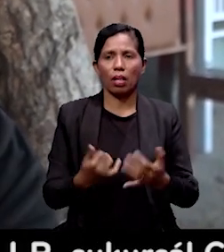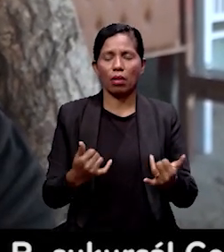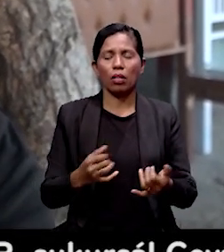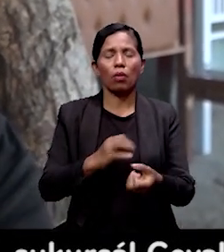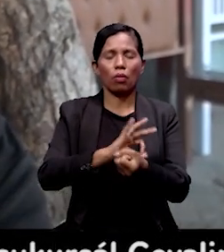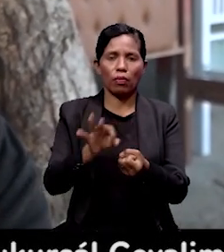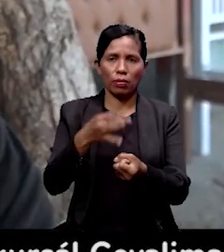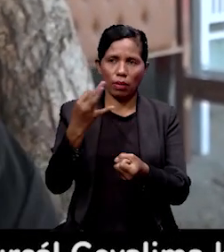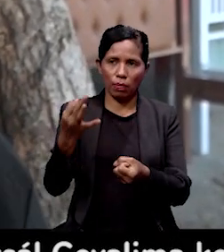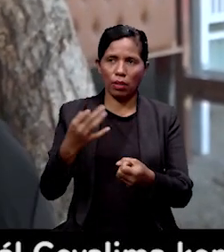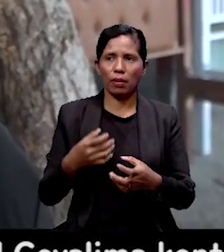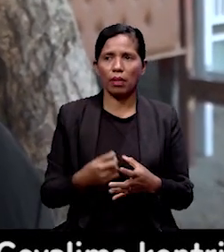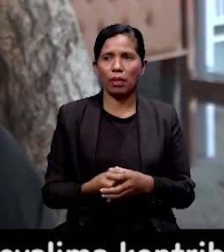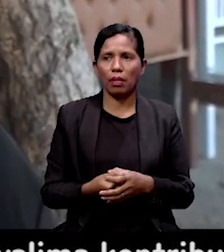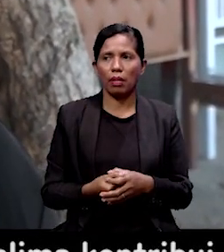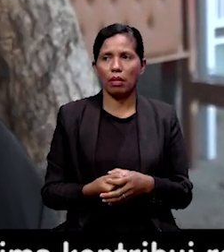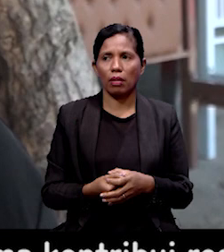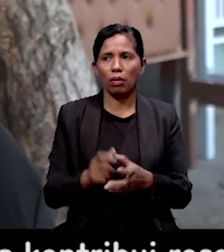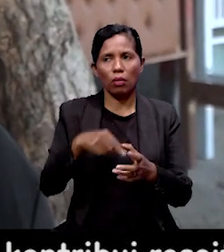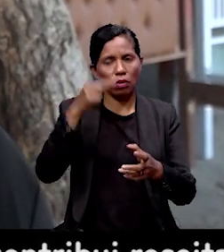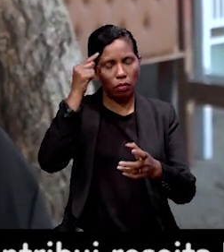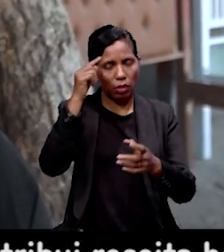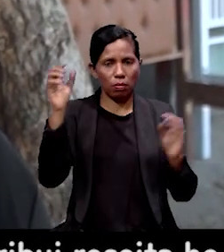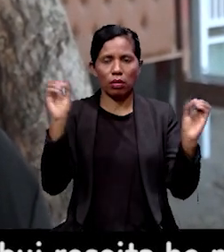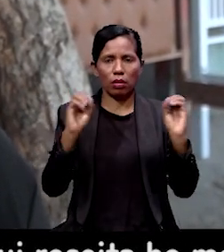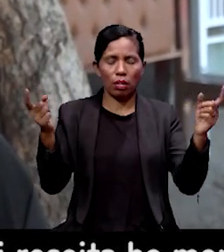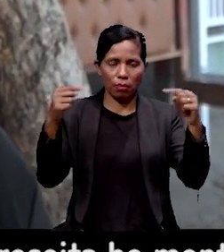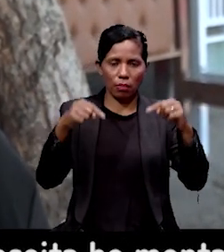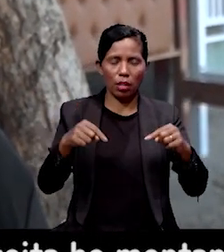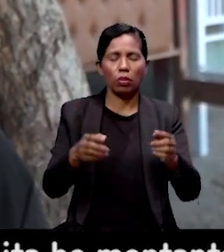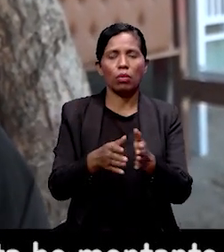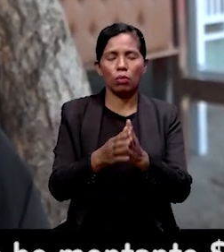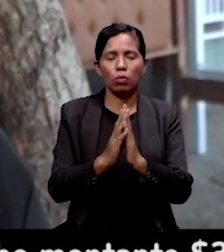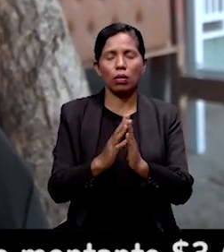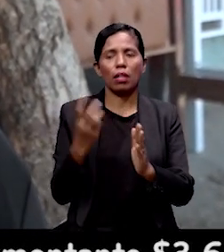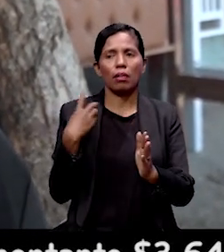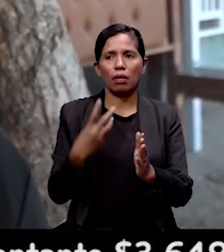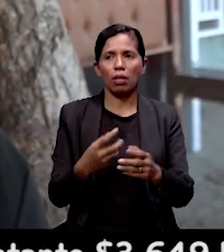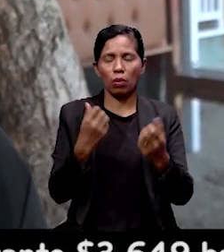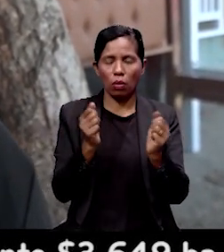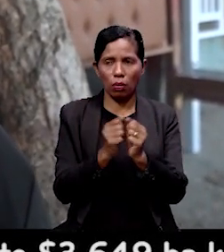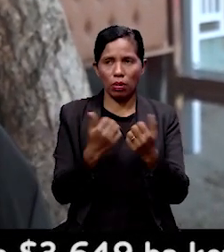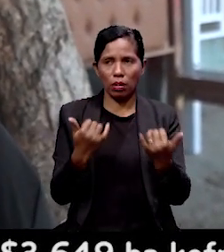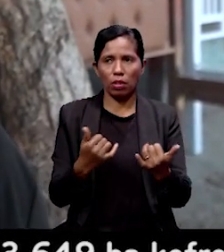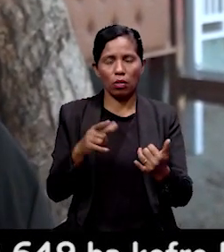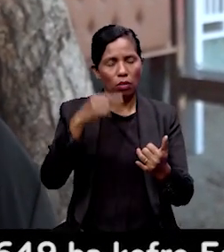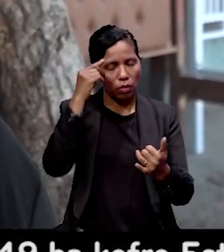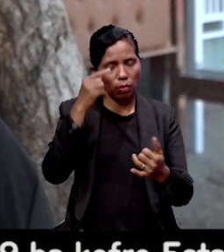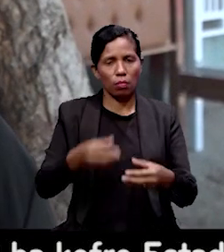corona, nema governo mosla mai tenta tanden at sai agora ho idahan sanema governo mai fo